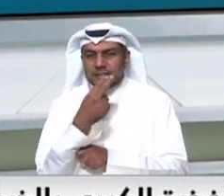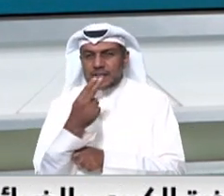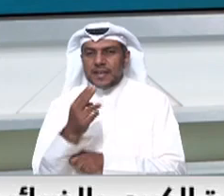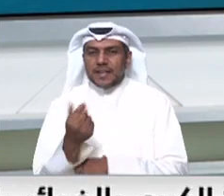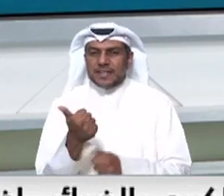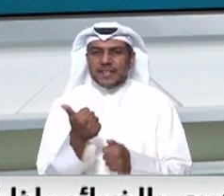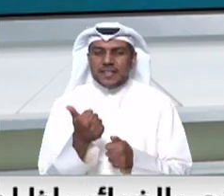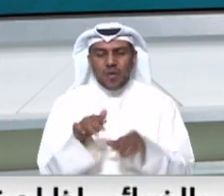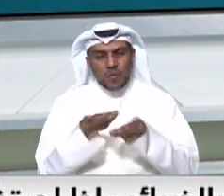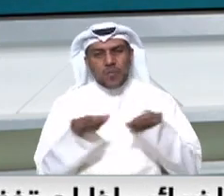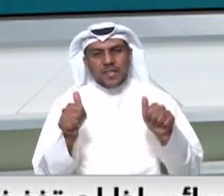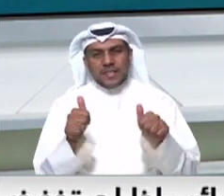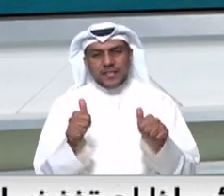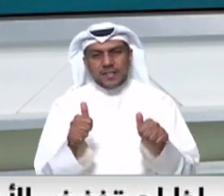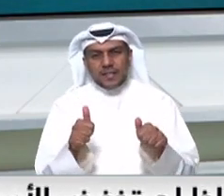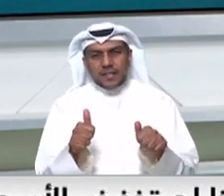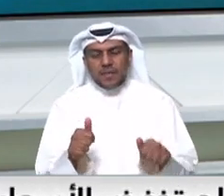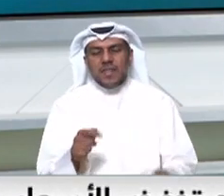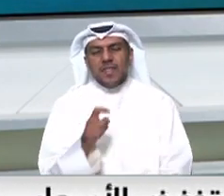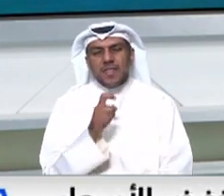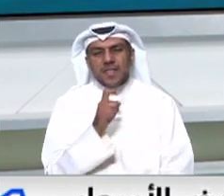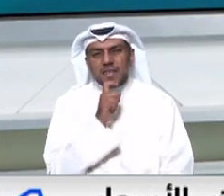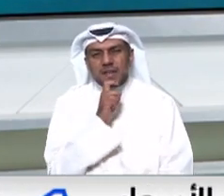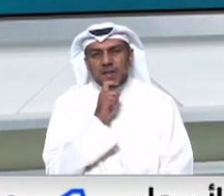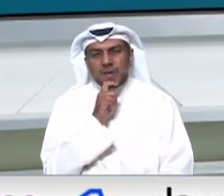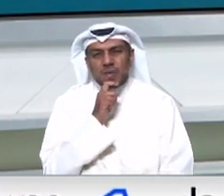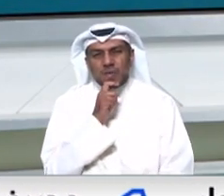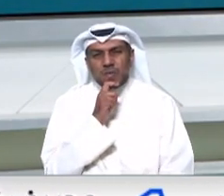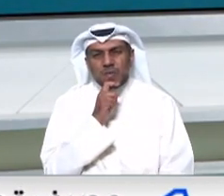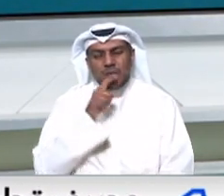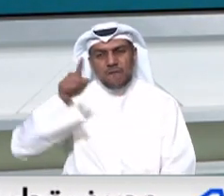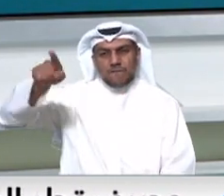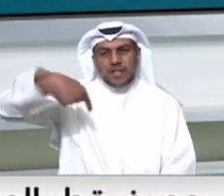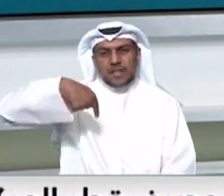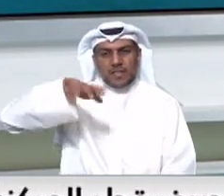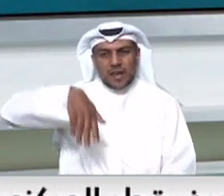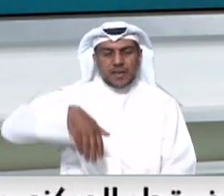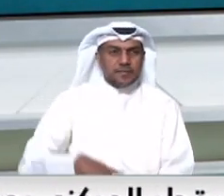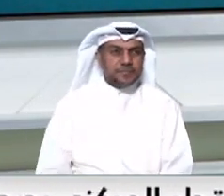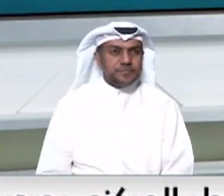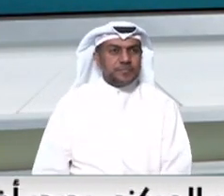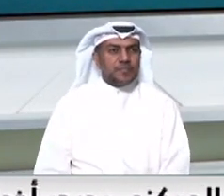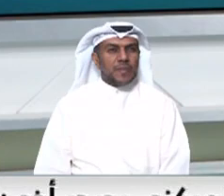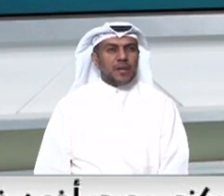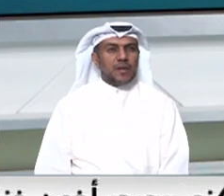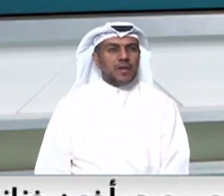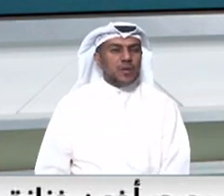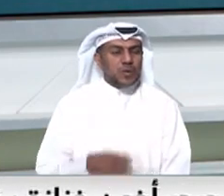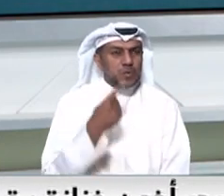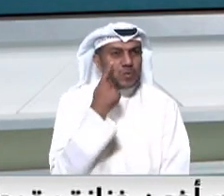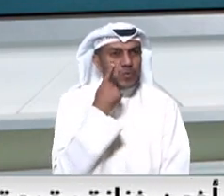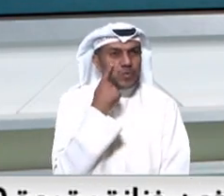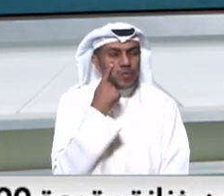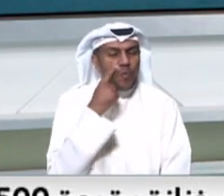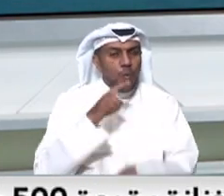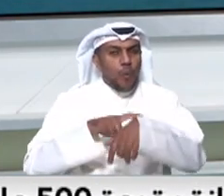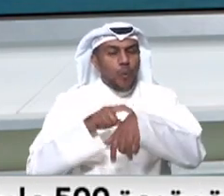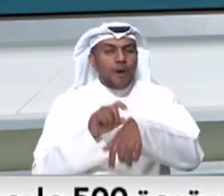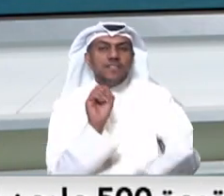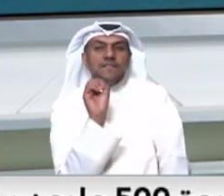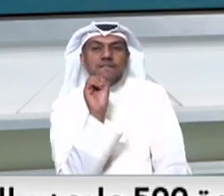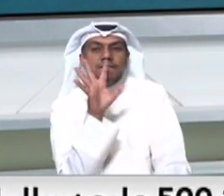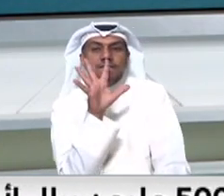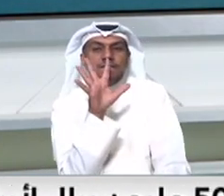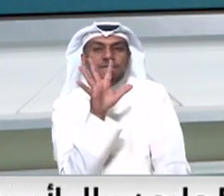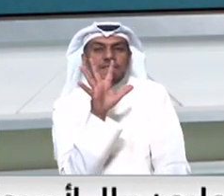أن التيارات المائية لا زالت ضعيفة في فترات الفساد. المواقيت بإذن الله حسب التوقيت المحلي لمدينة